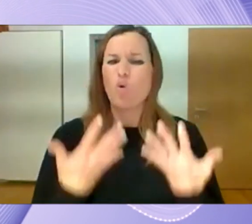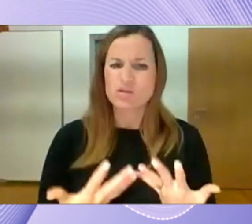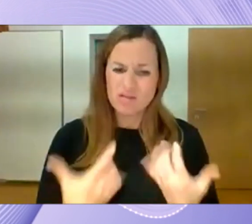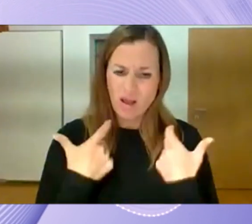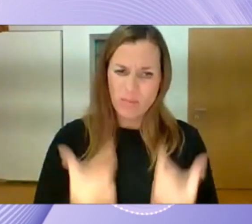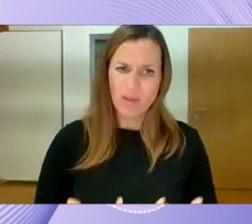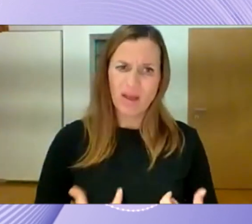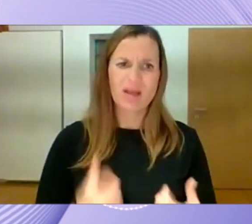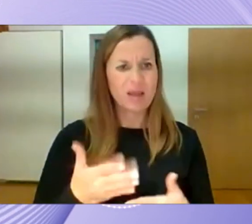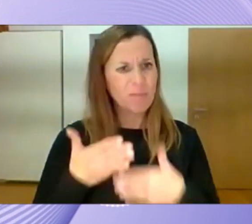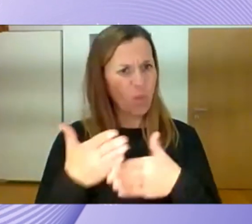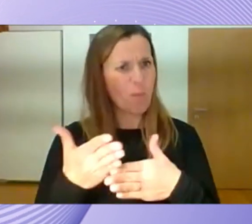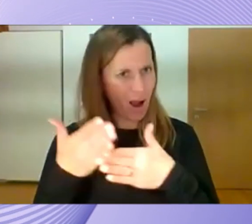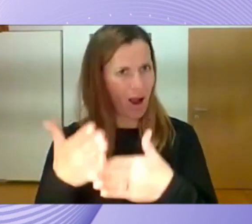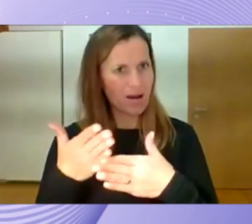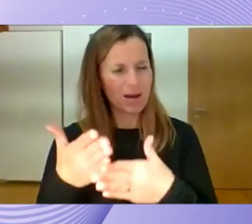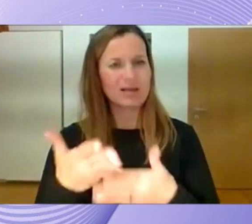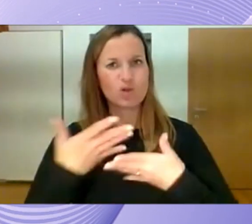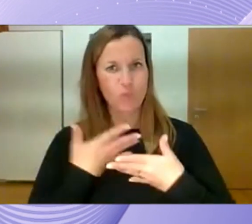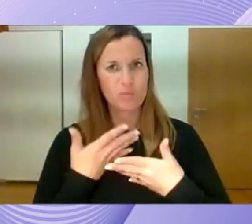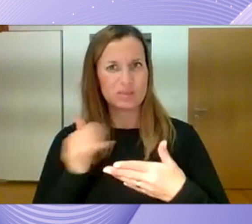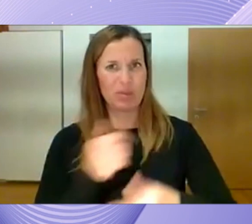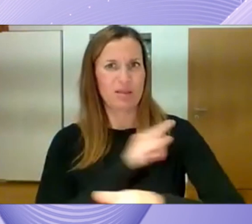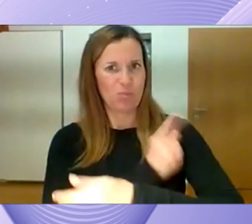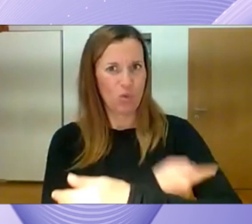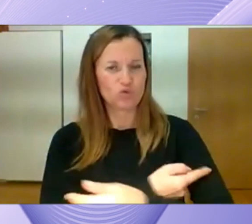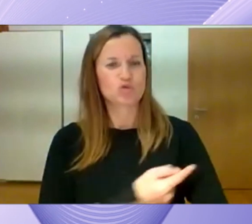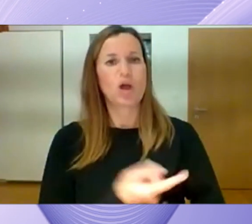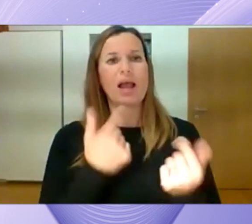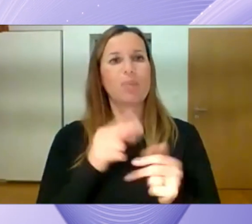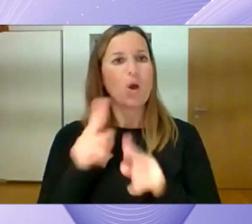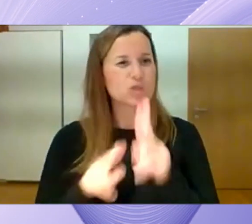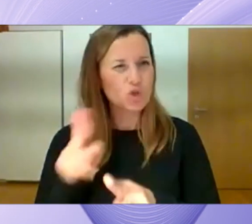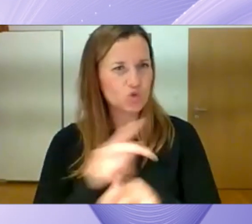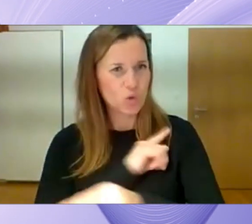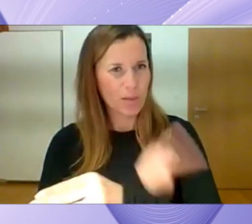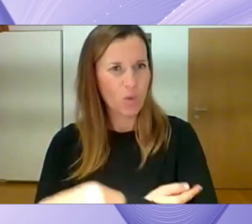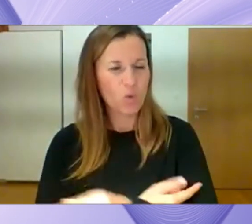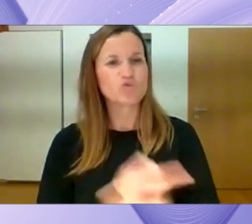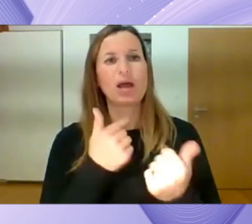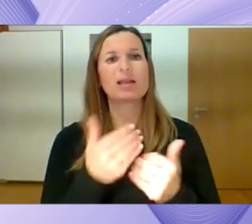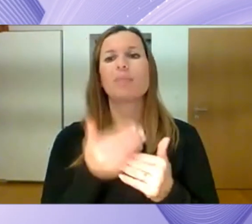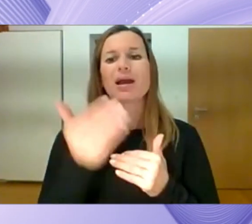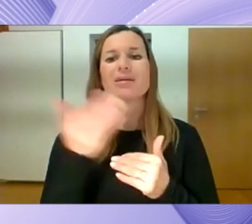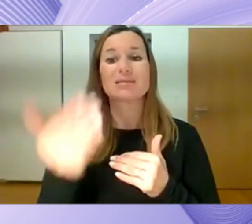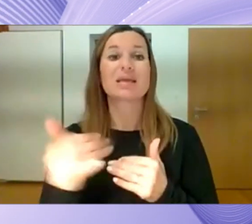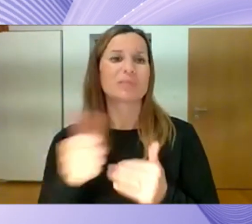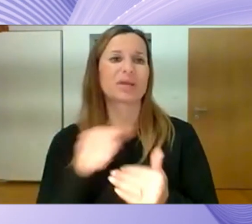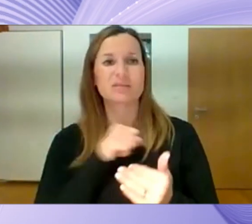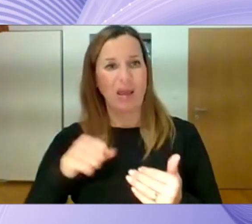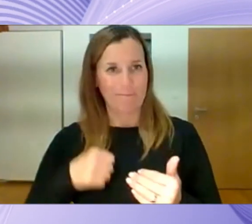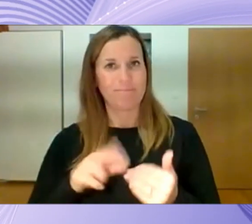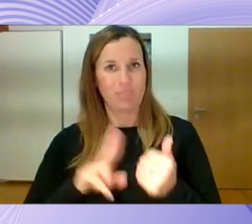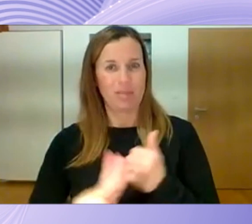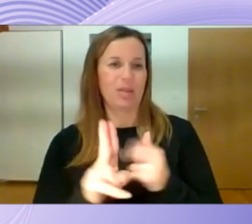se spet dobi nekaj moči, ali tako, da jo vzdržuje, ali pa celo, da potem se lahko spet postavi na noge.